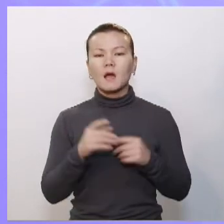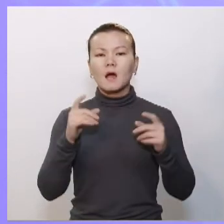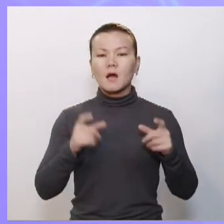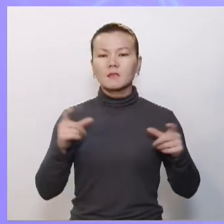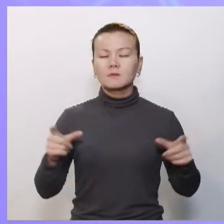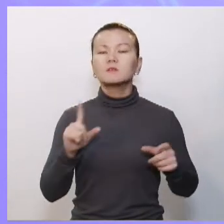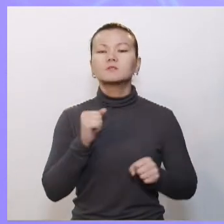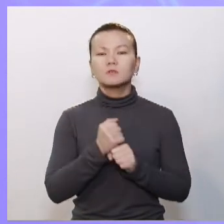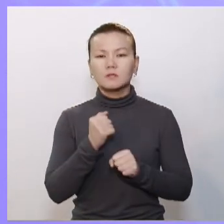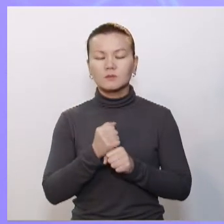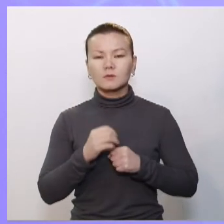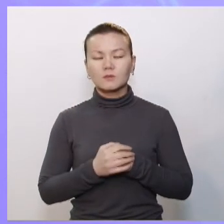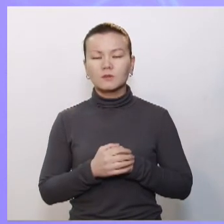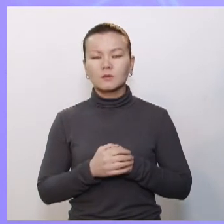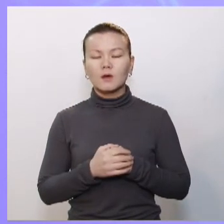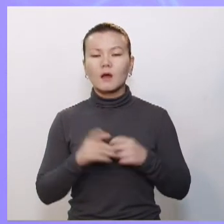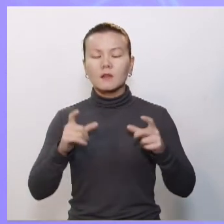Адамдар бак тигишет.